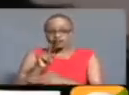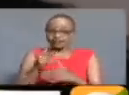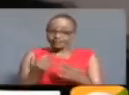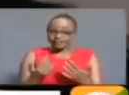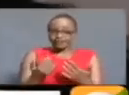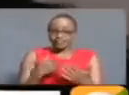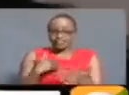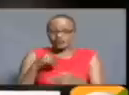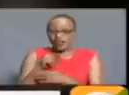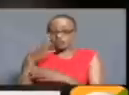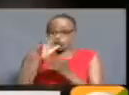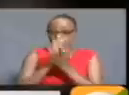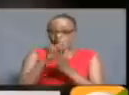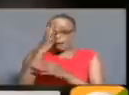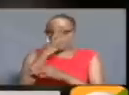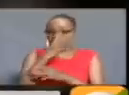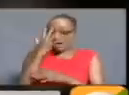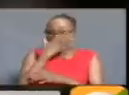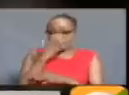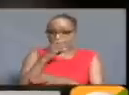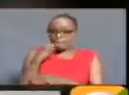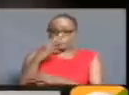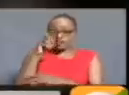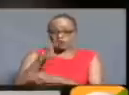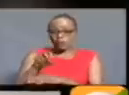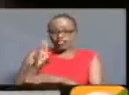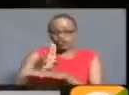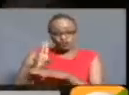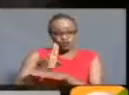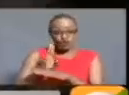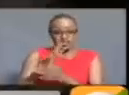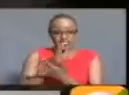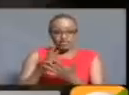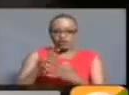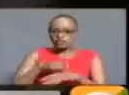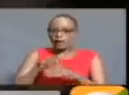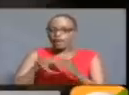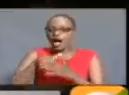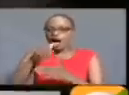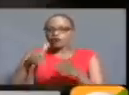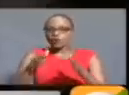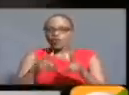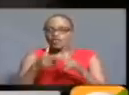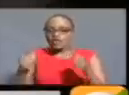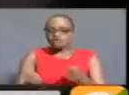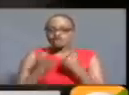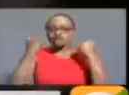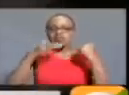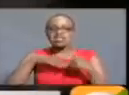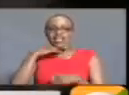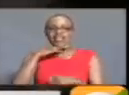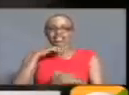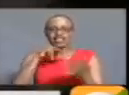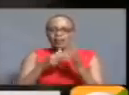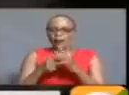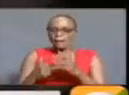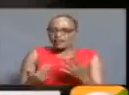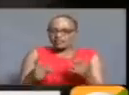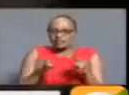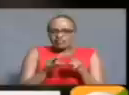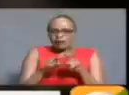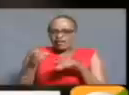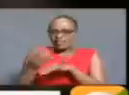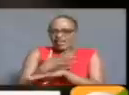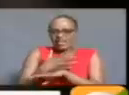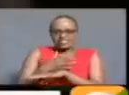urembo ni gharama. Nitakosa kujipaka mafuta. Alafu nitoke pale kwa barabara, nigongwe, nikufe. Sini basi tu kama ni kansa